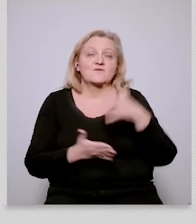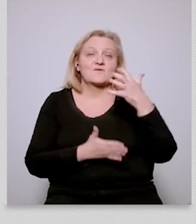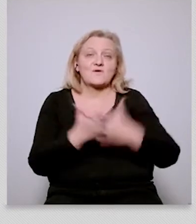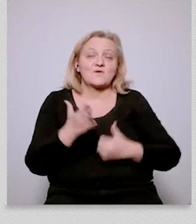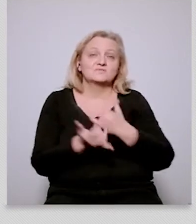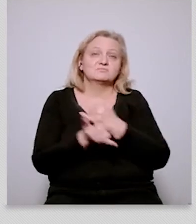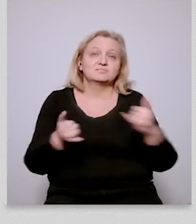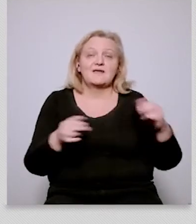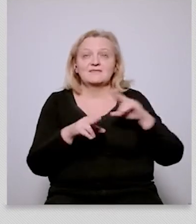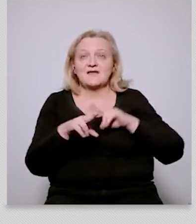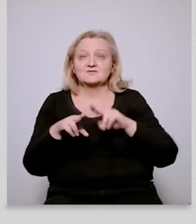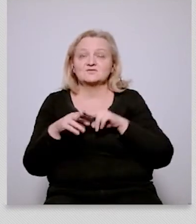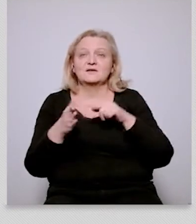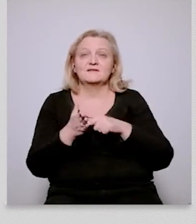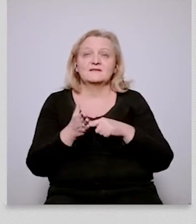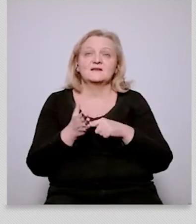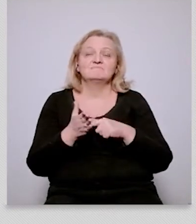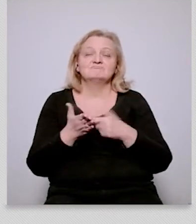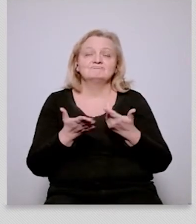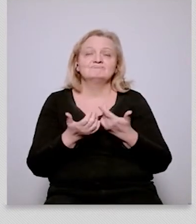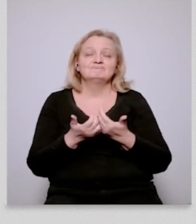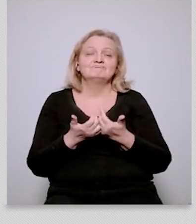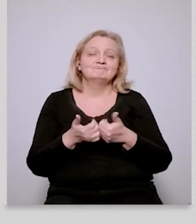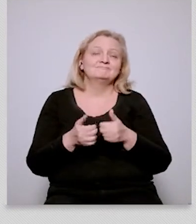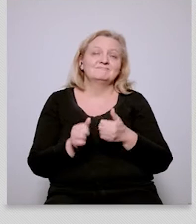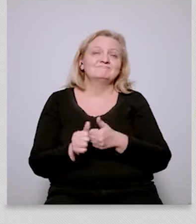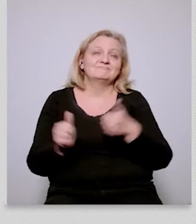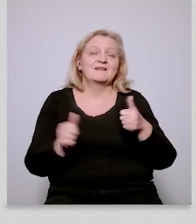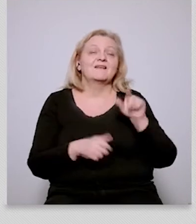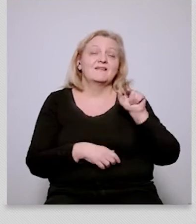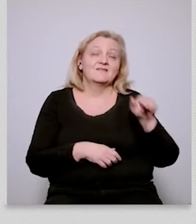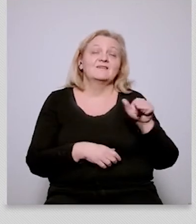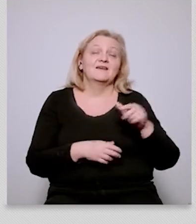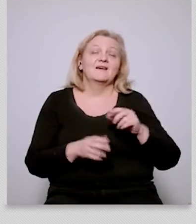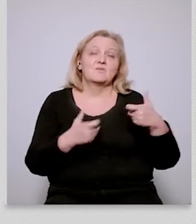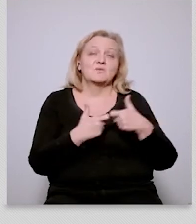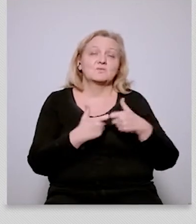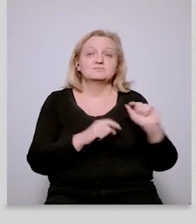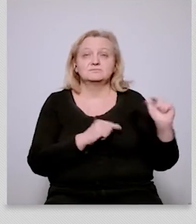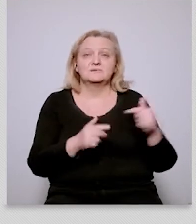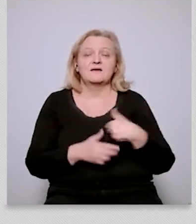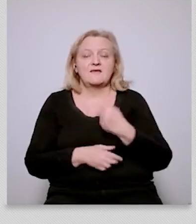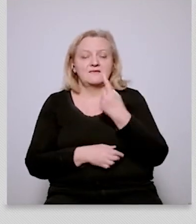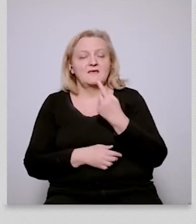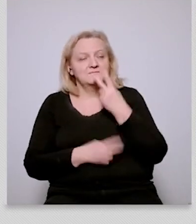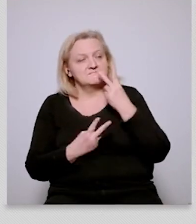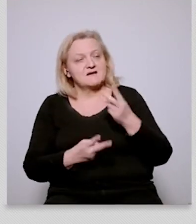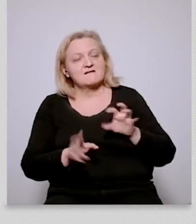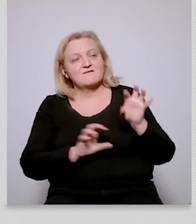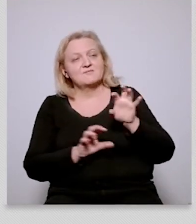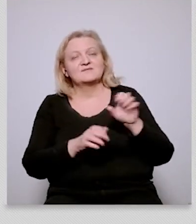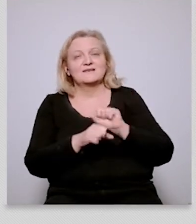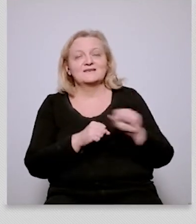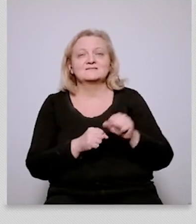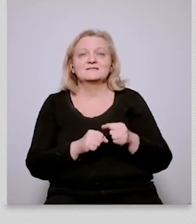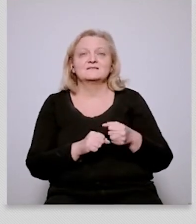instrumentalnie ten dyskurs który toczy się w Brukseli jedna rzecz którą obserwujemy zwłaszcza w